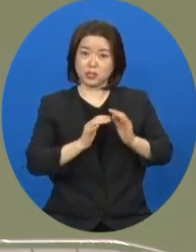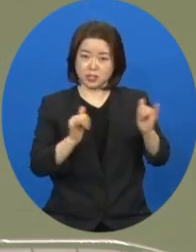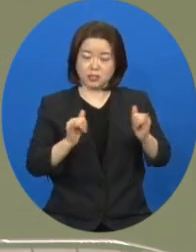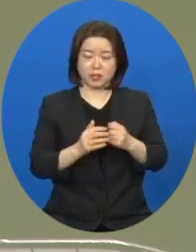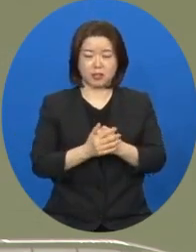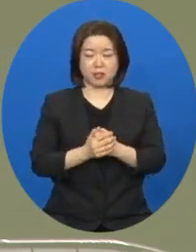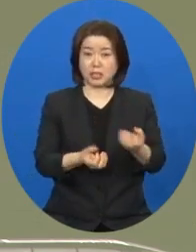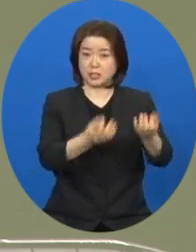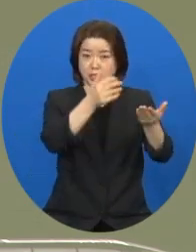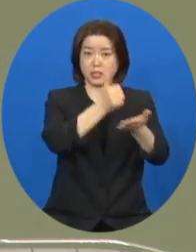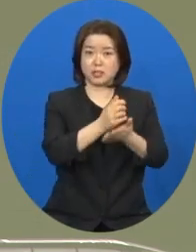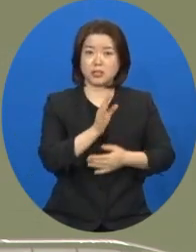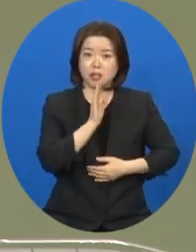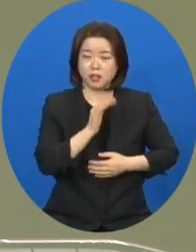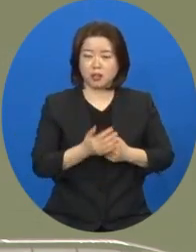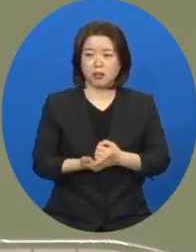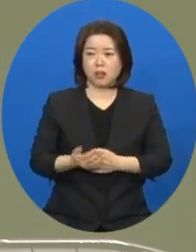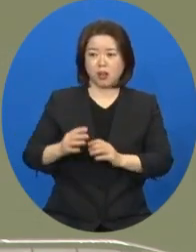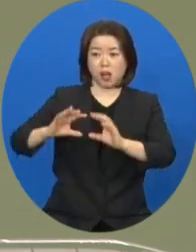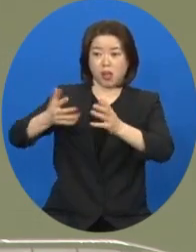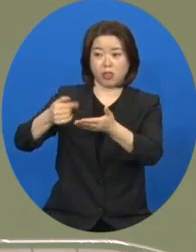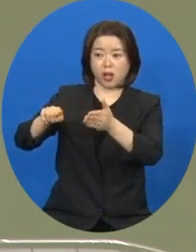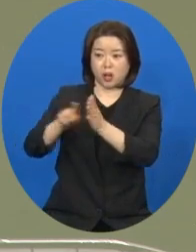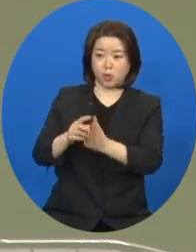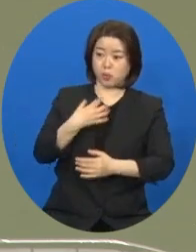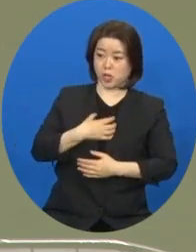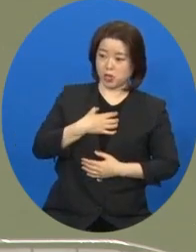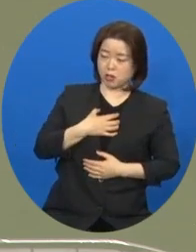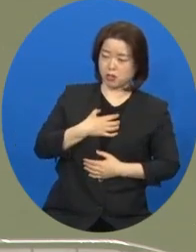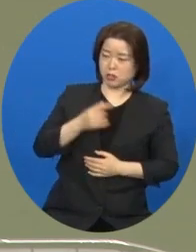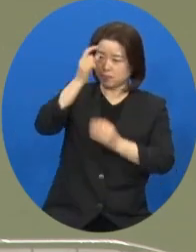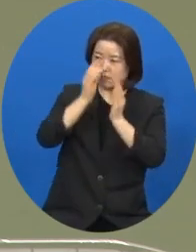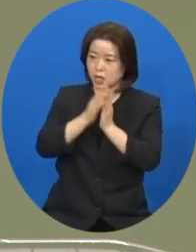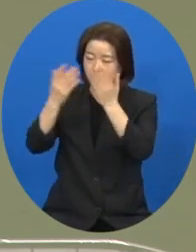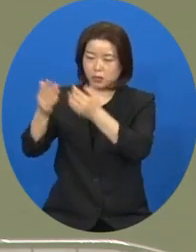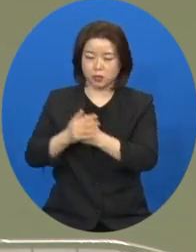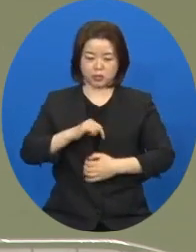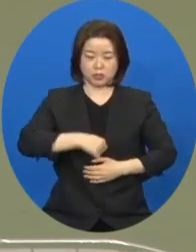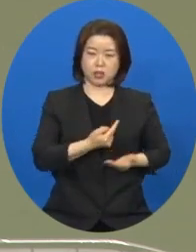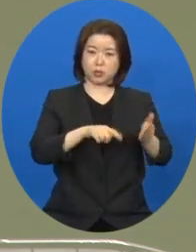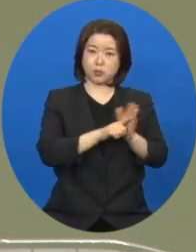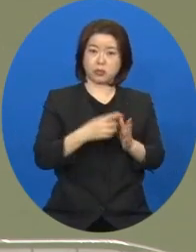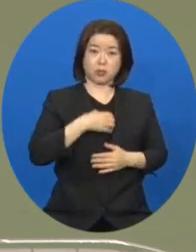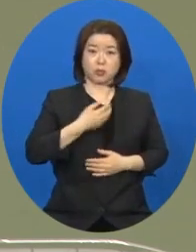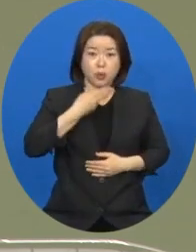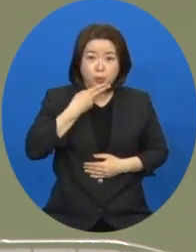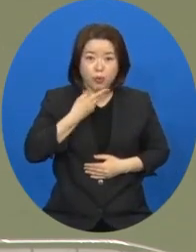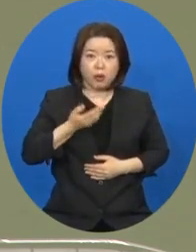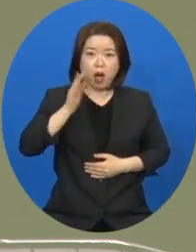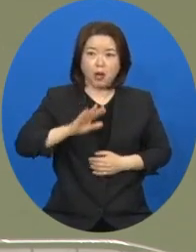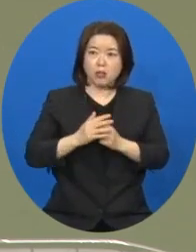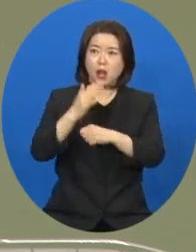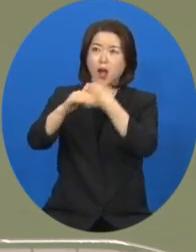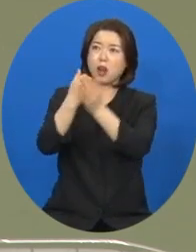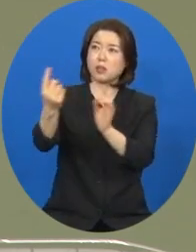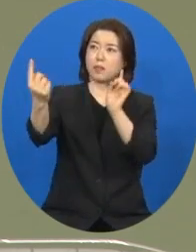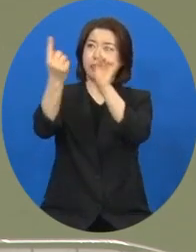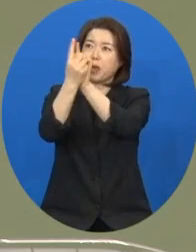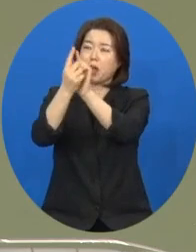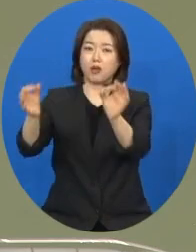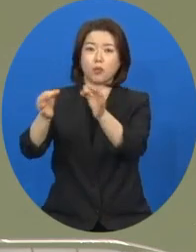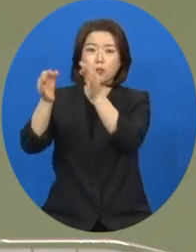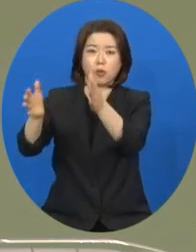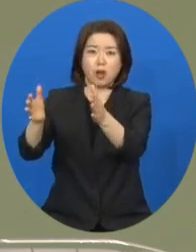제사장인데 나라 위에서 그는 걱정이지 자기 위에서는 걱정이 없었어요. 그런데 하나님을 딱 만나 뵙는